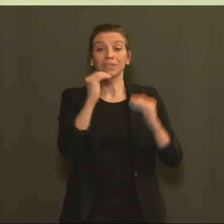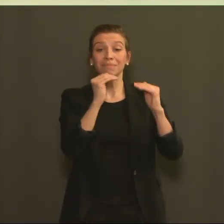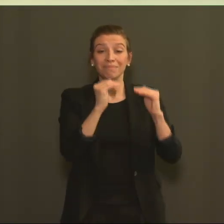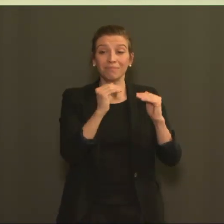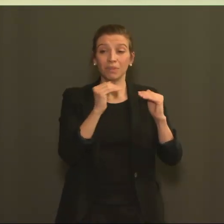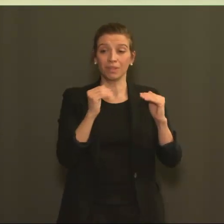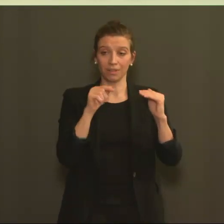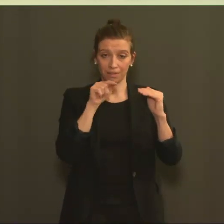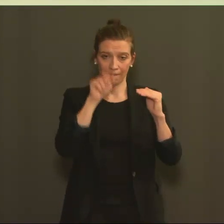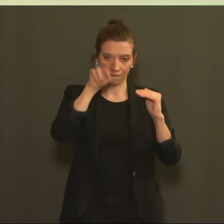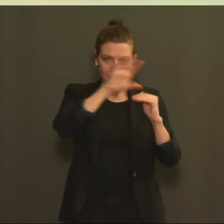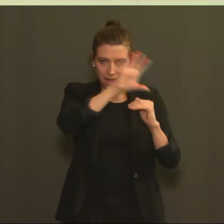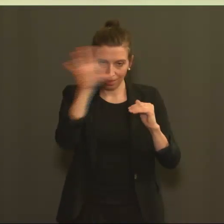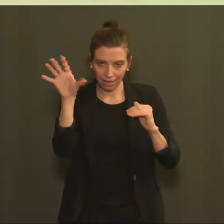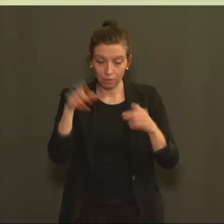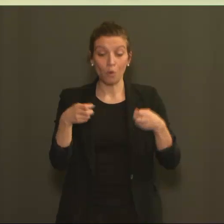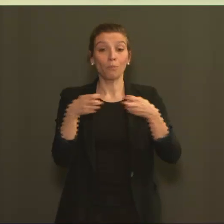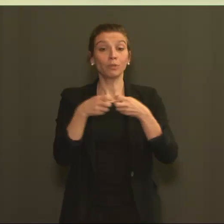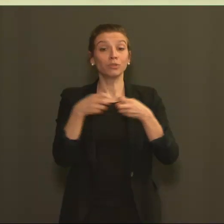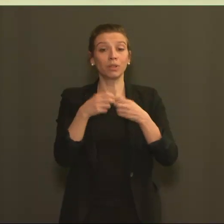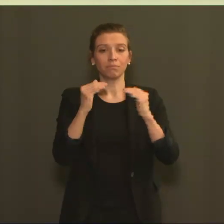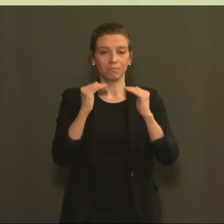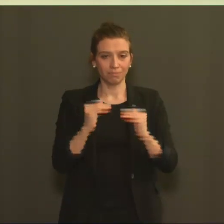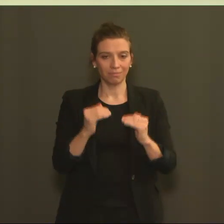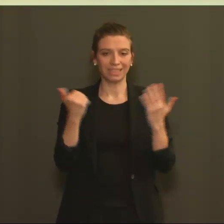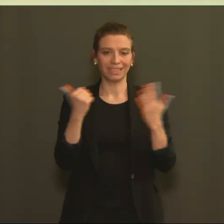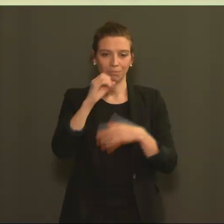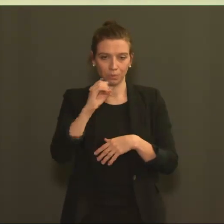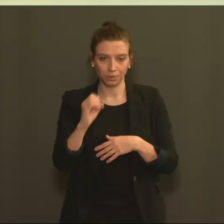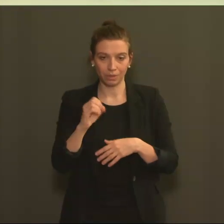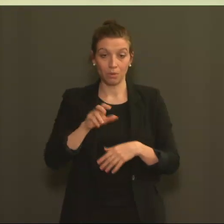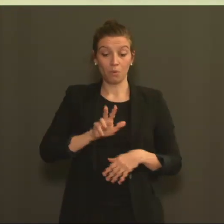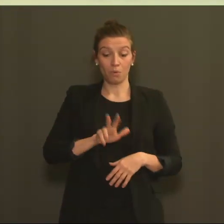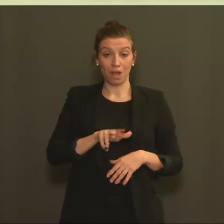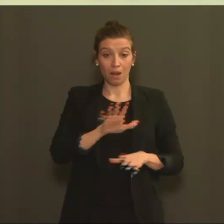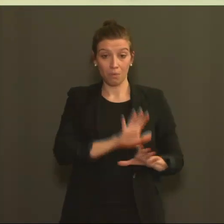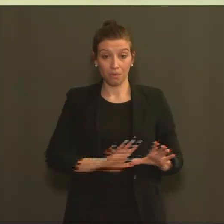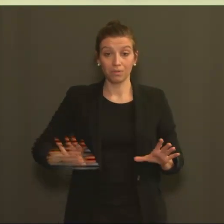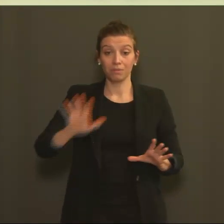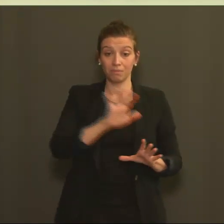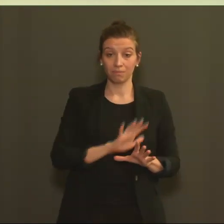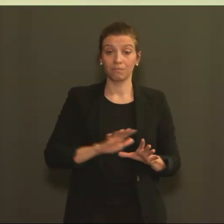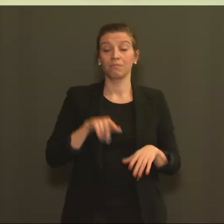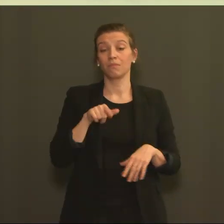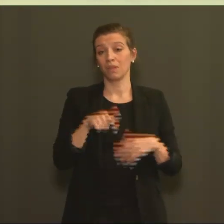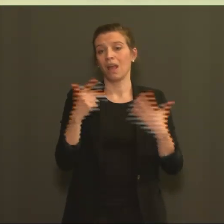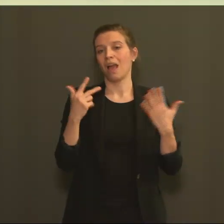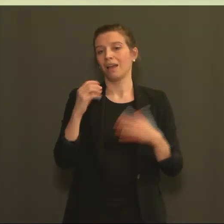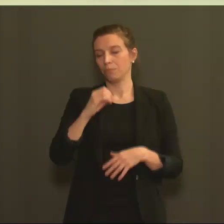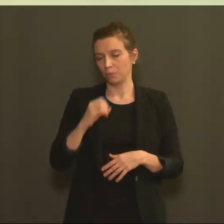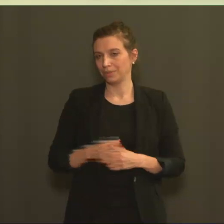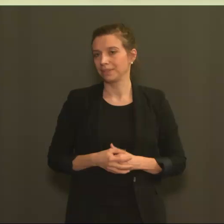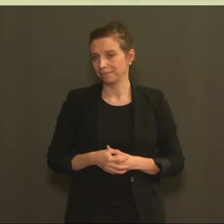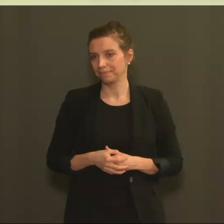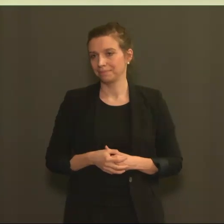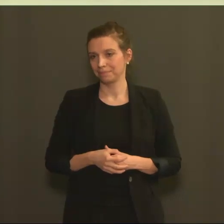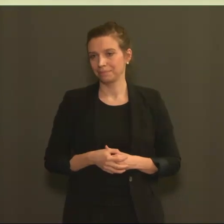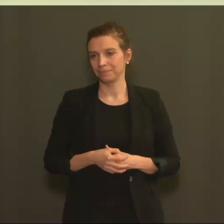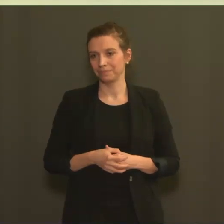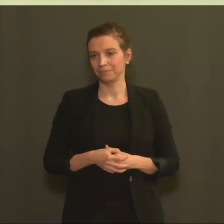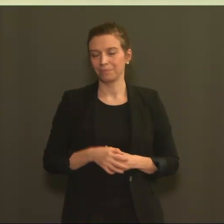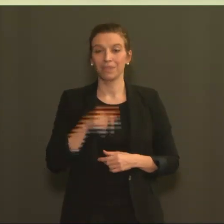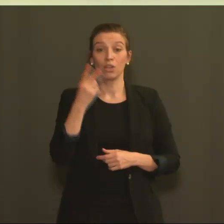in wallonië in twee provincies worden nog toenames vastgesteld met name limburg